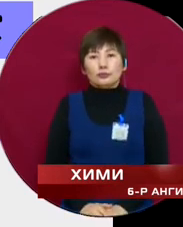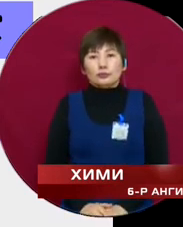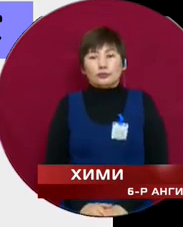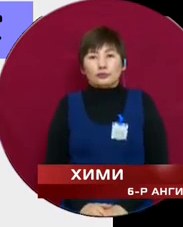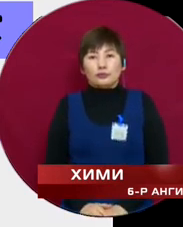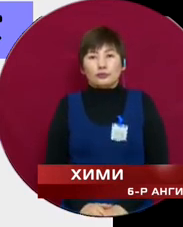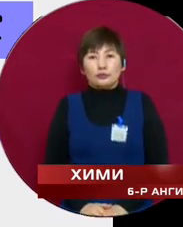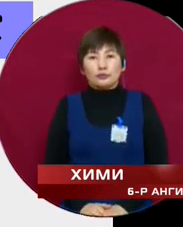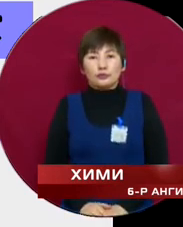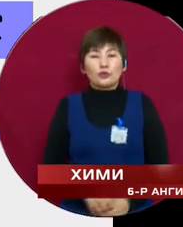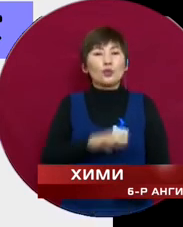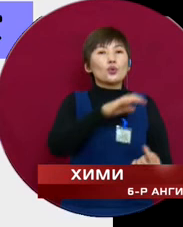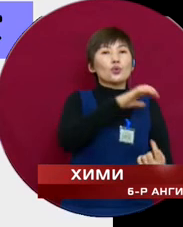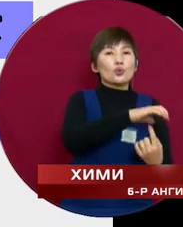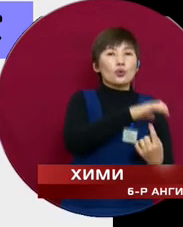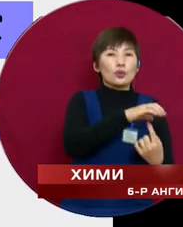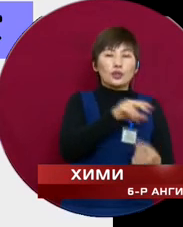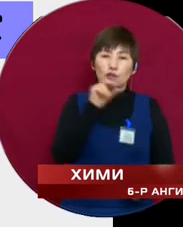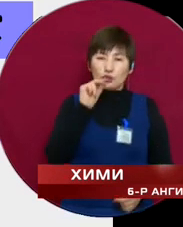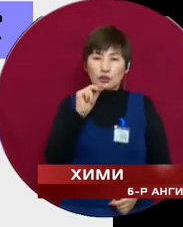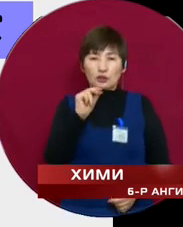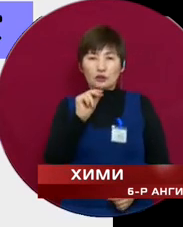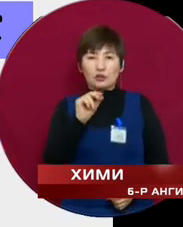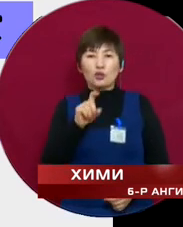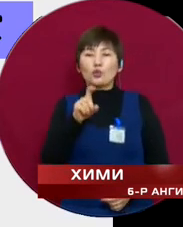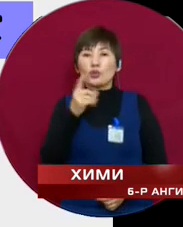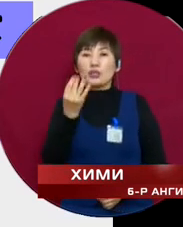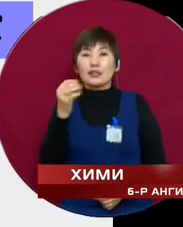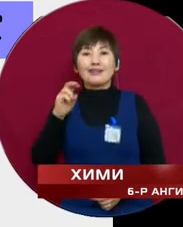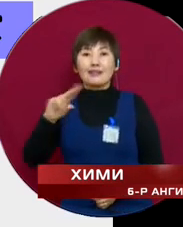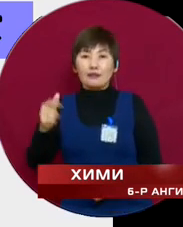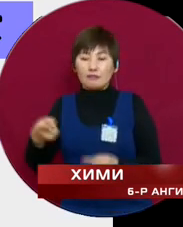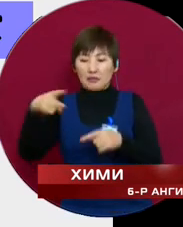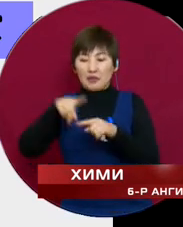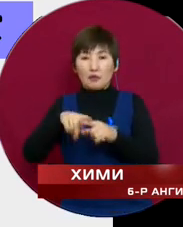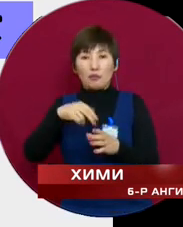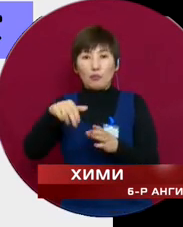Тэгэхээр суурлаг шинжтэй бодис дээр хүчлэг шинжтэй бодис нэмж өгөх